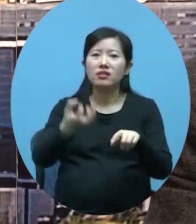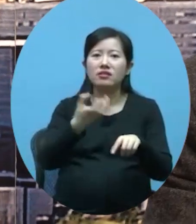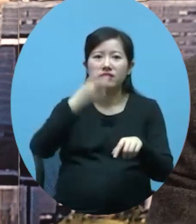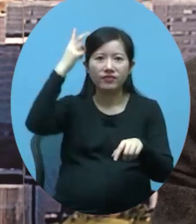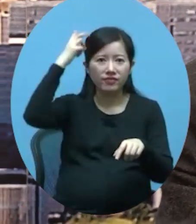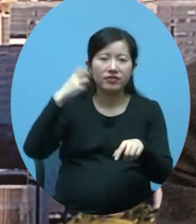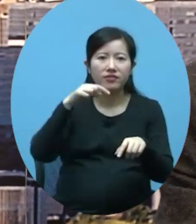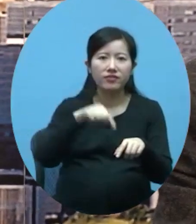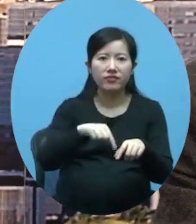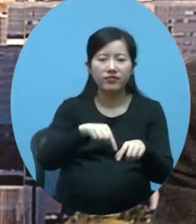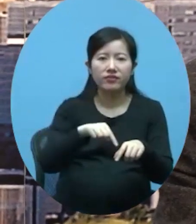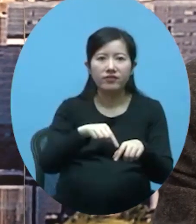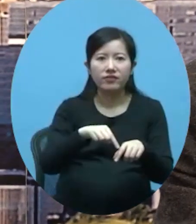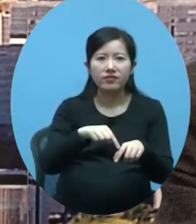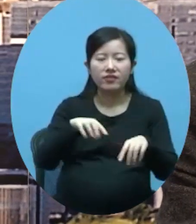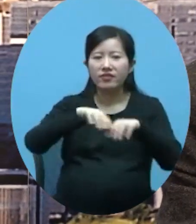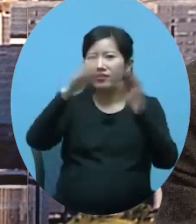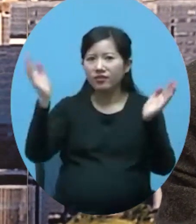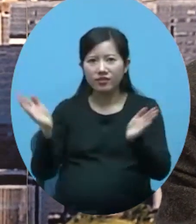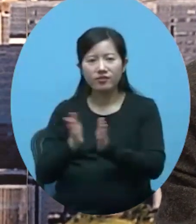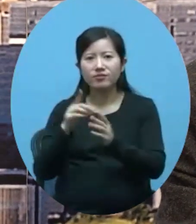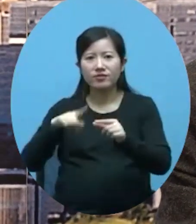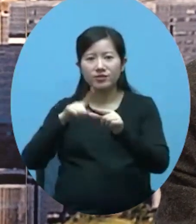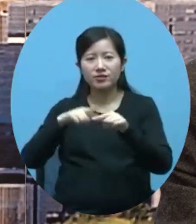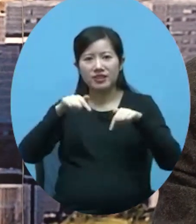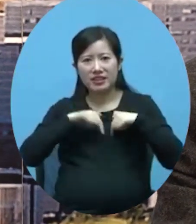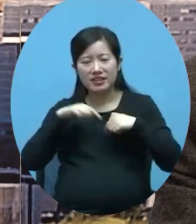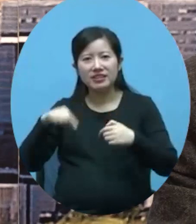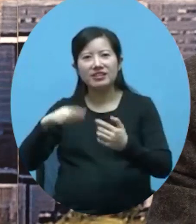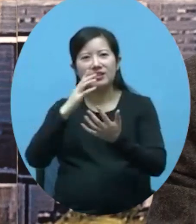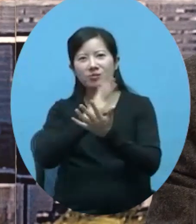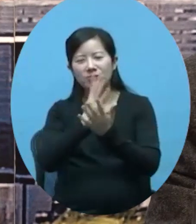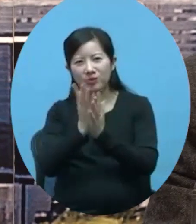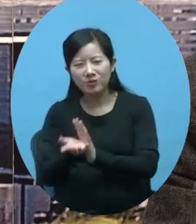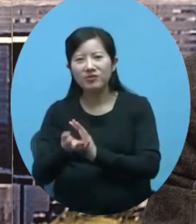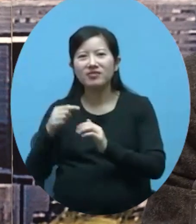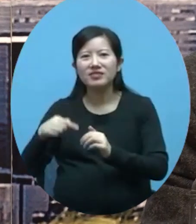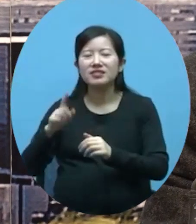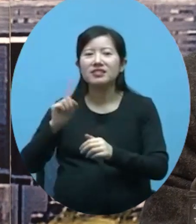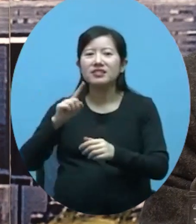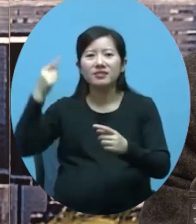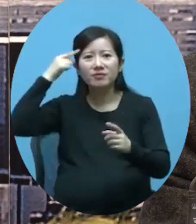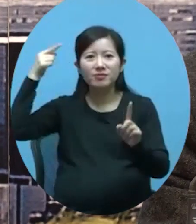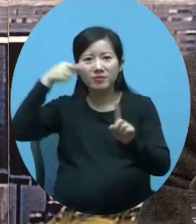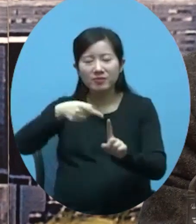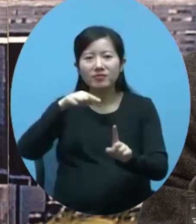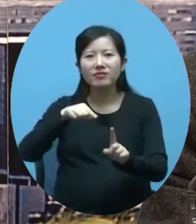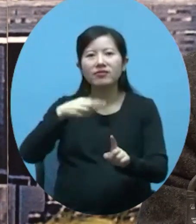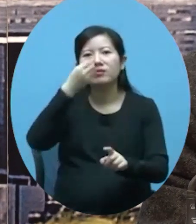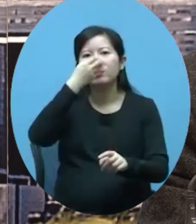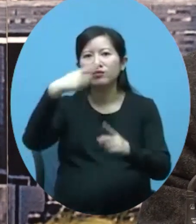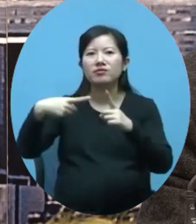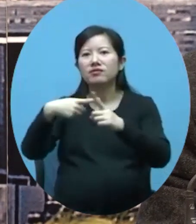強調一點所有檢疫中心的設備或者這個制度其實保障每一位香港市民